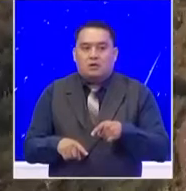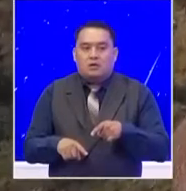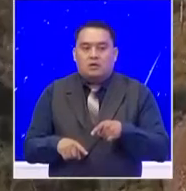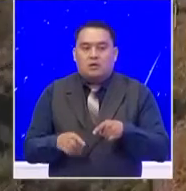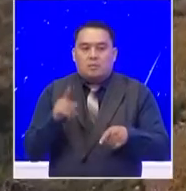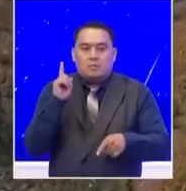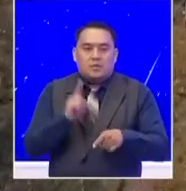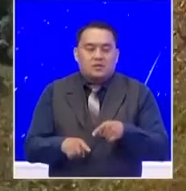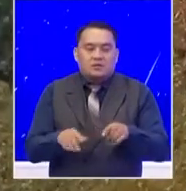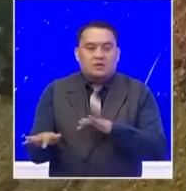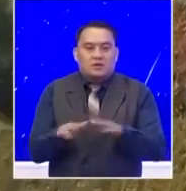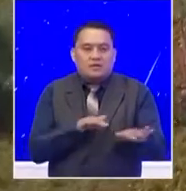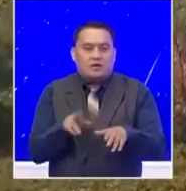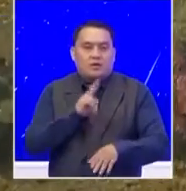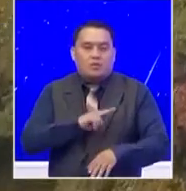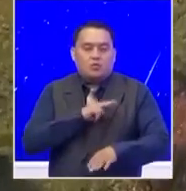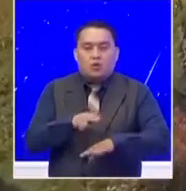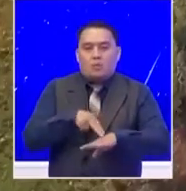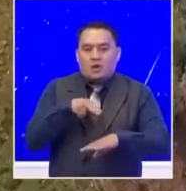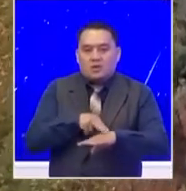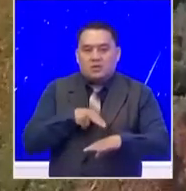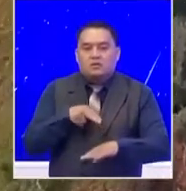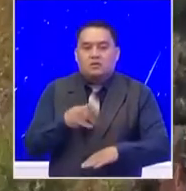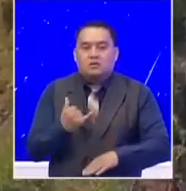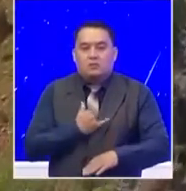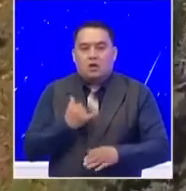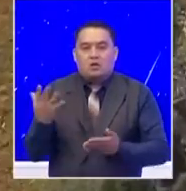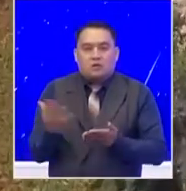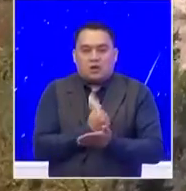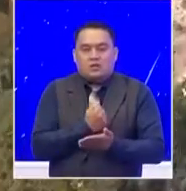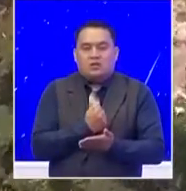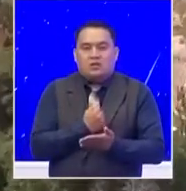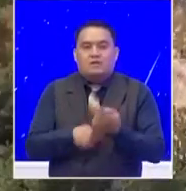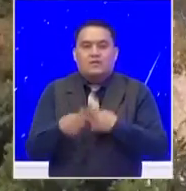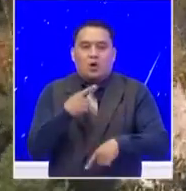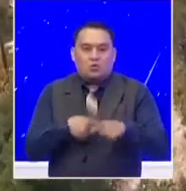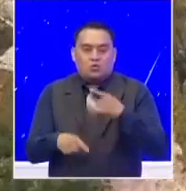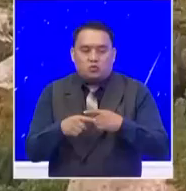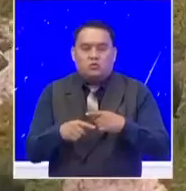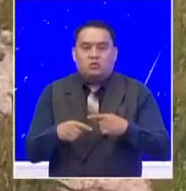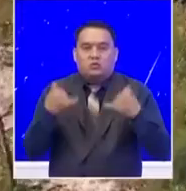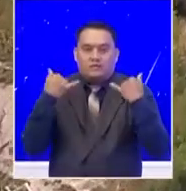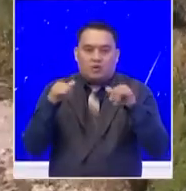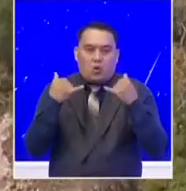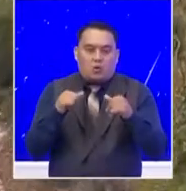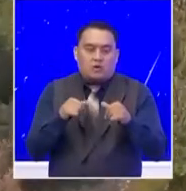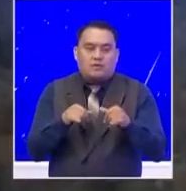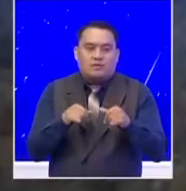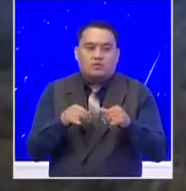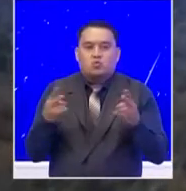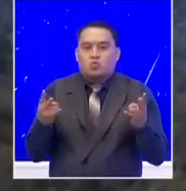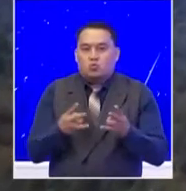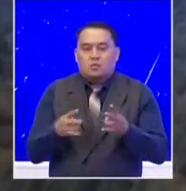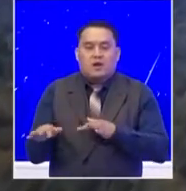благодаря оперативной работе наших участковых полицейских, уголовного розыска, были проведены